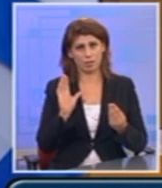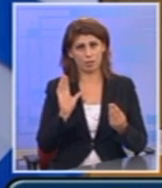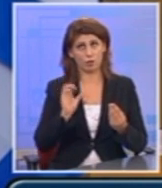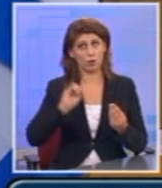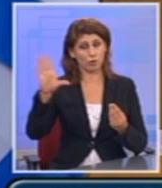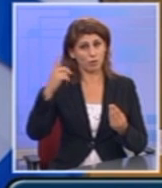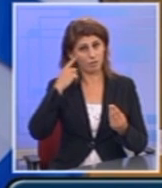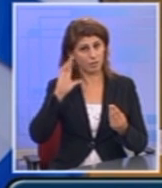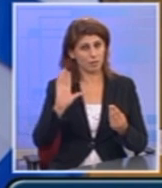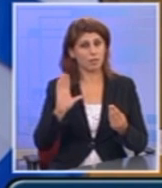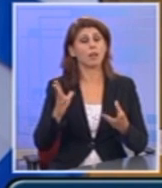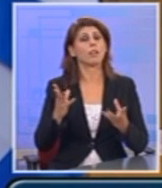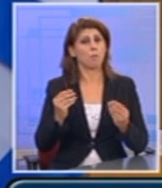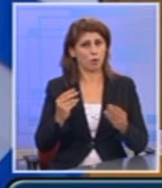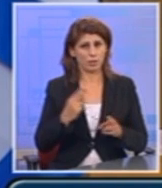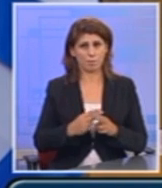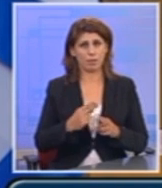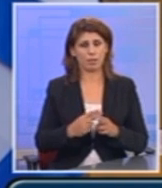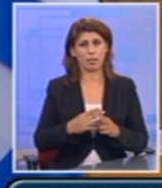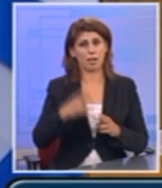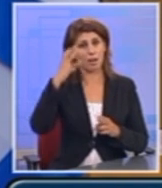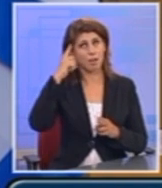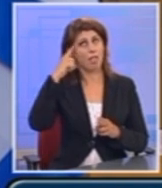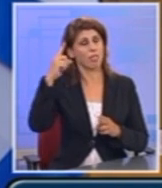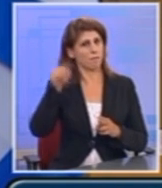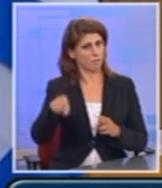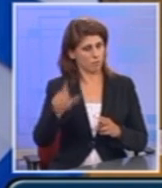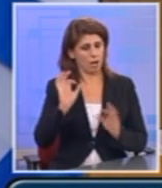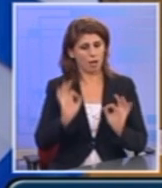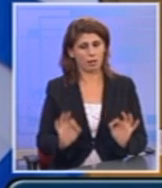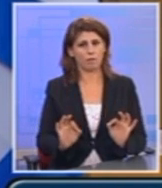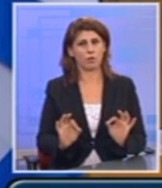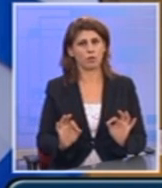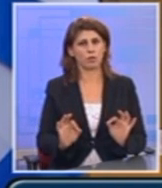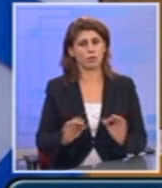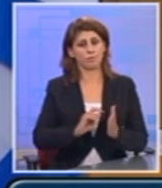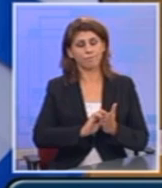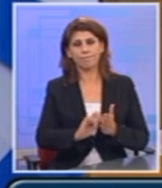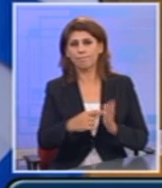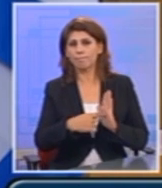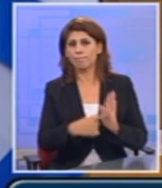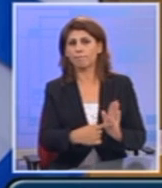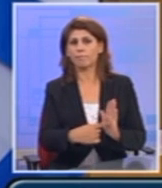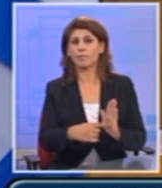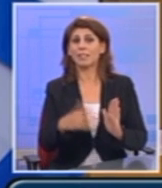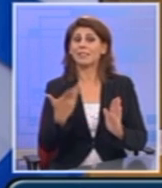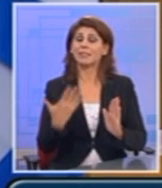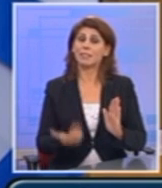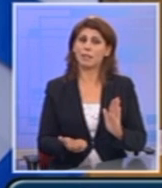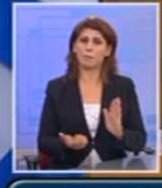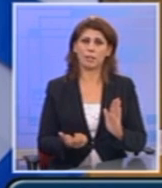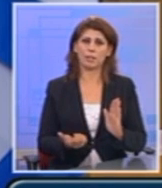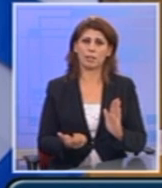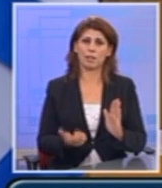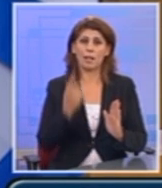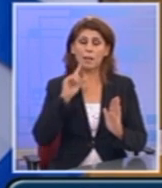εξωτερικό και έχει μεγάλη σημασία να τα υπενθυμίζουμε ακριβώς για να υπογραμμίζουμε ποιες έχουνε υπάρξει